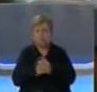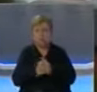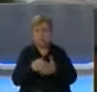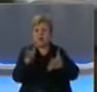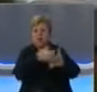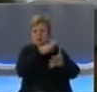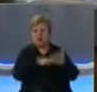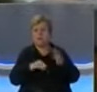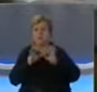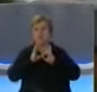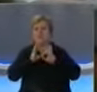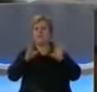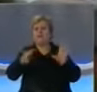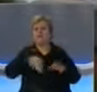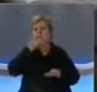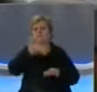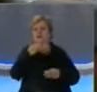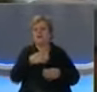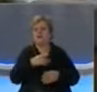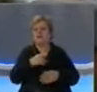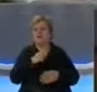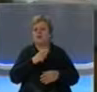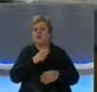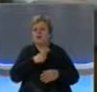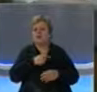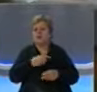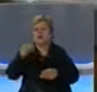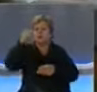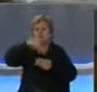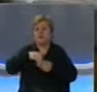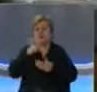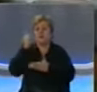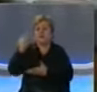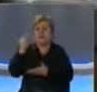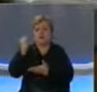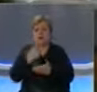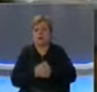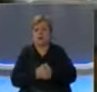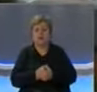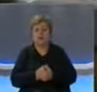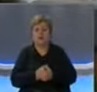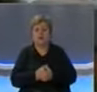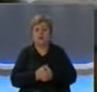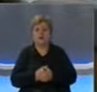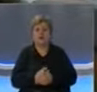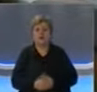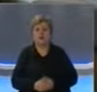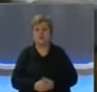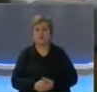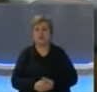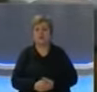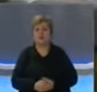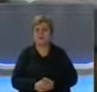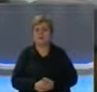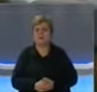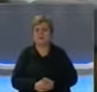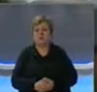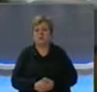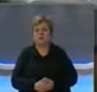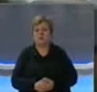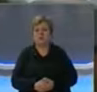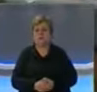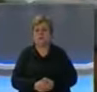tabelare nuk ka asnjë informat për shuma që pritet të derdhe në këtë fond gjatë këti viti dhe shumat e derdhura në vitin para prak. Dhe